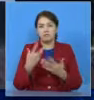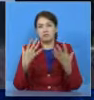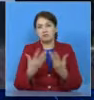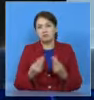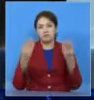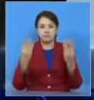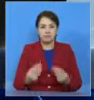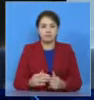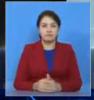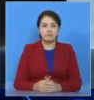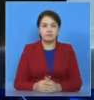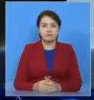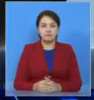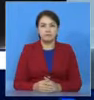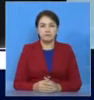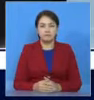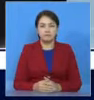дни.